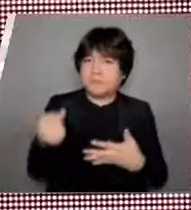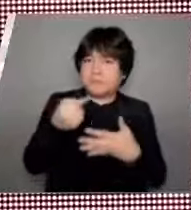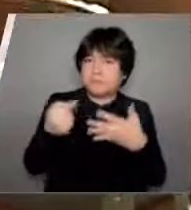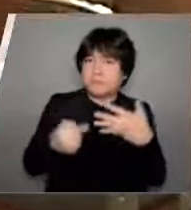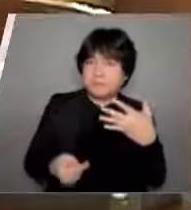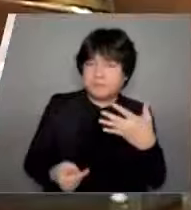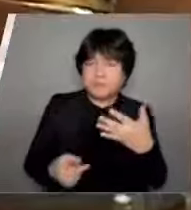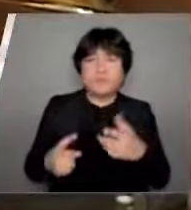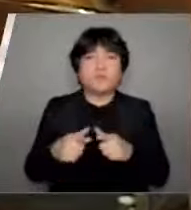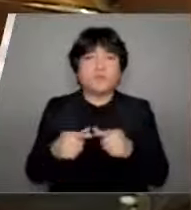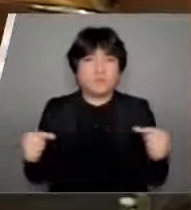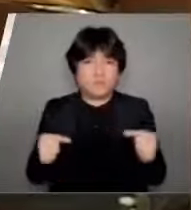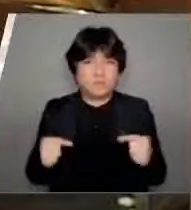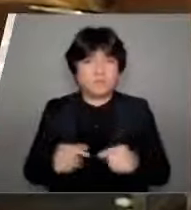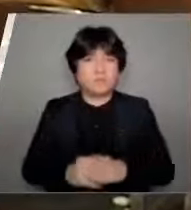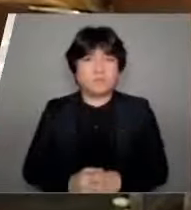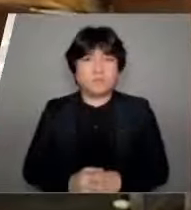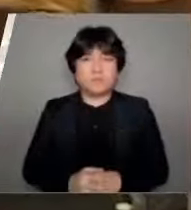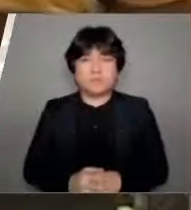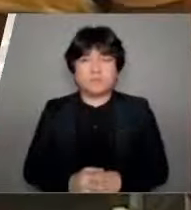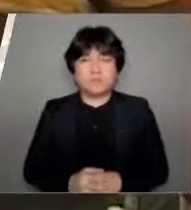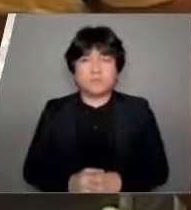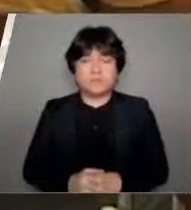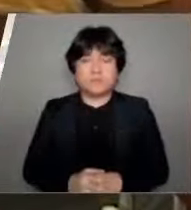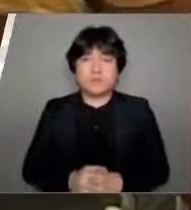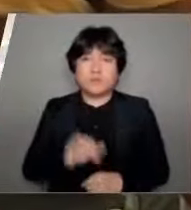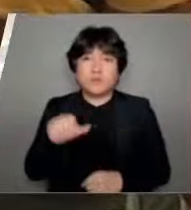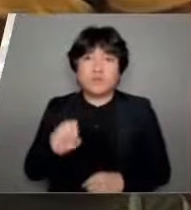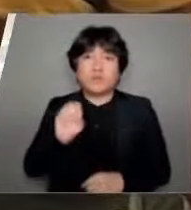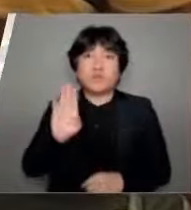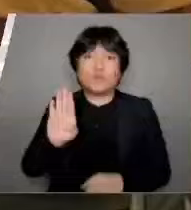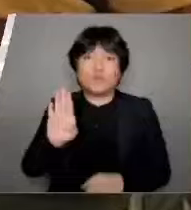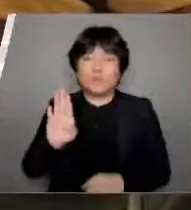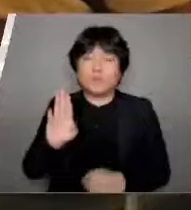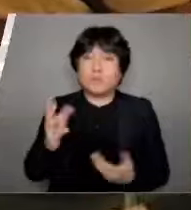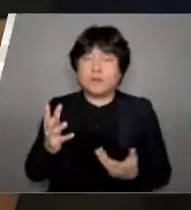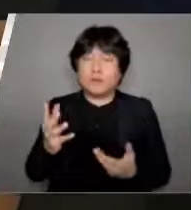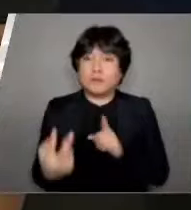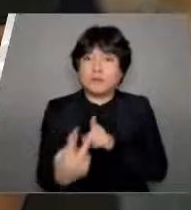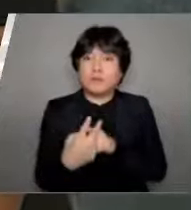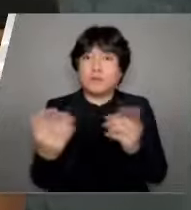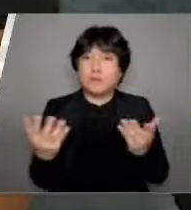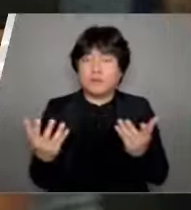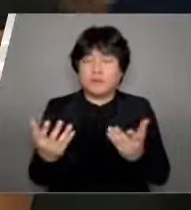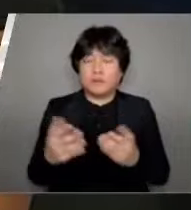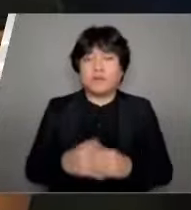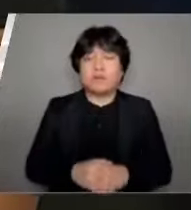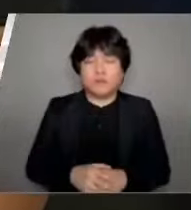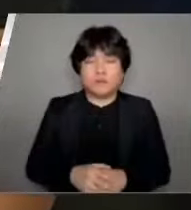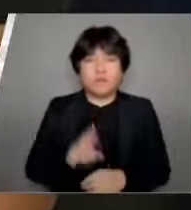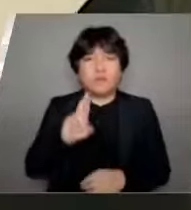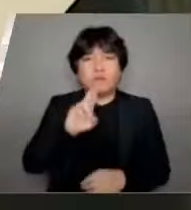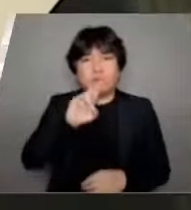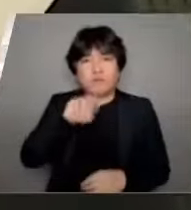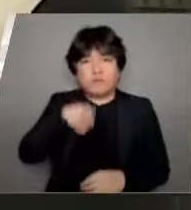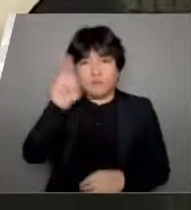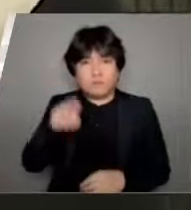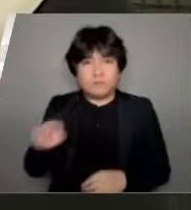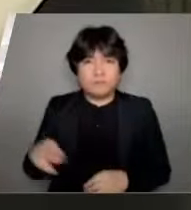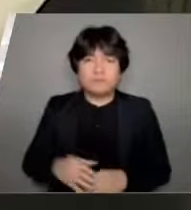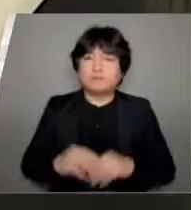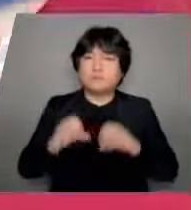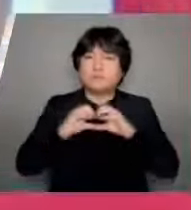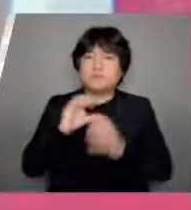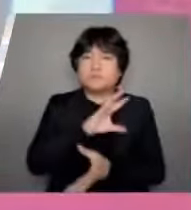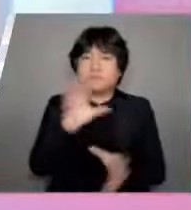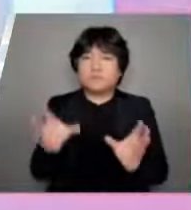counterparts. Gaganapin ang job fair sa August 1, Huwebes sa Robinson's Galleria. Para sa GMA Integrated News, Bernadette Reyes